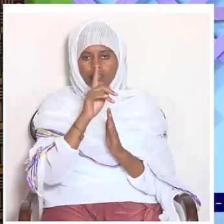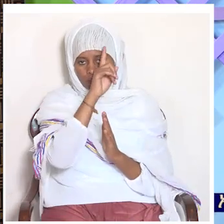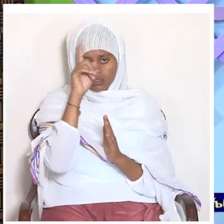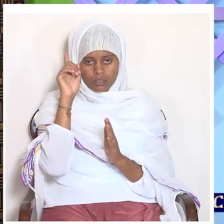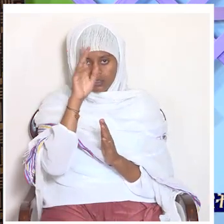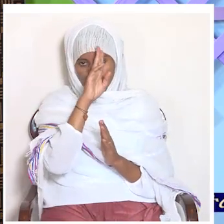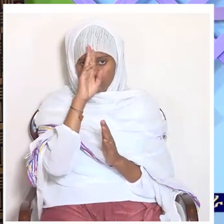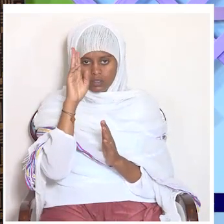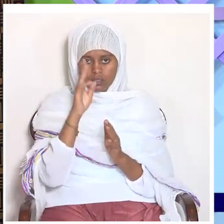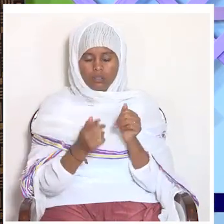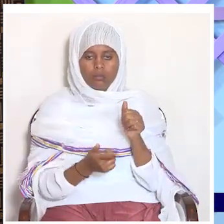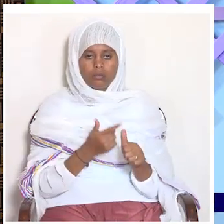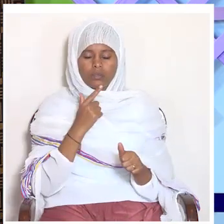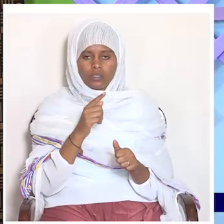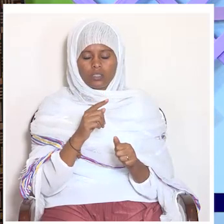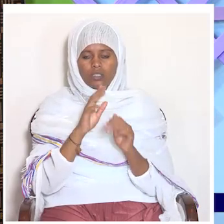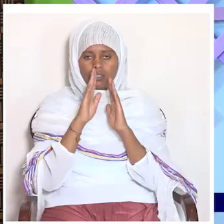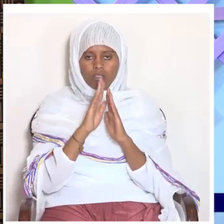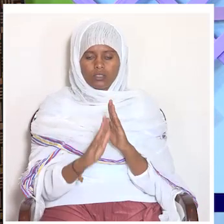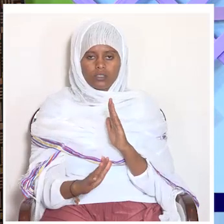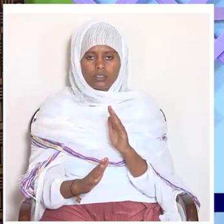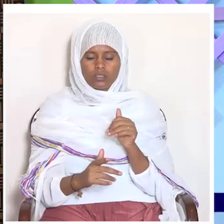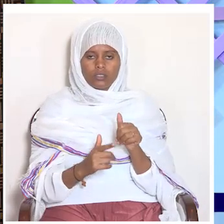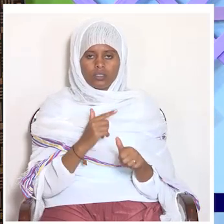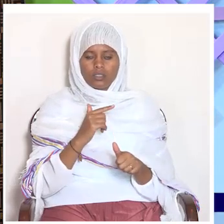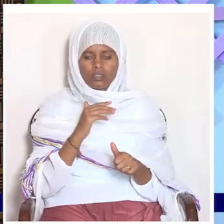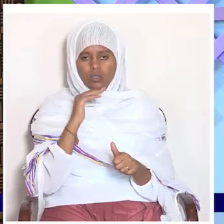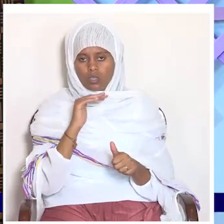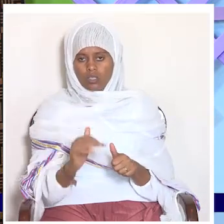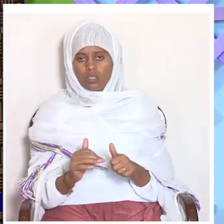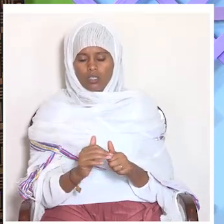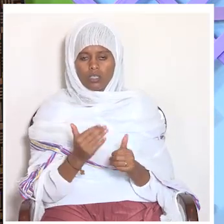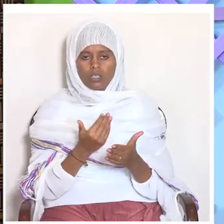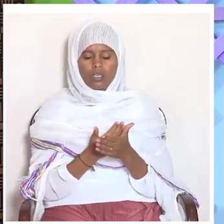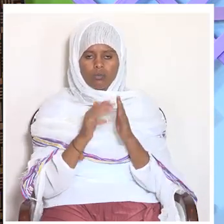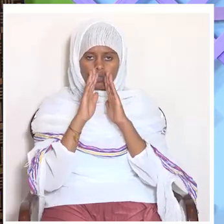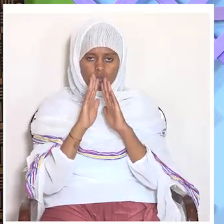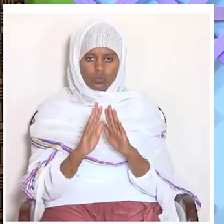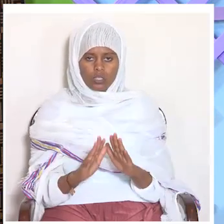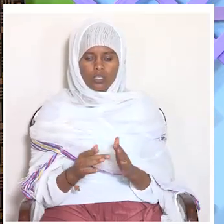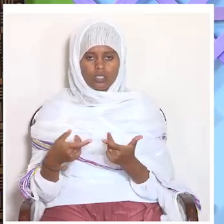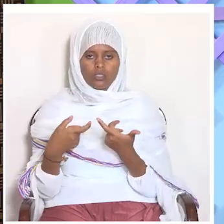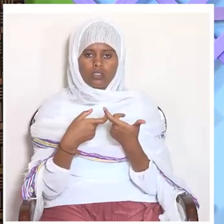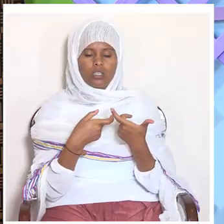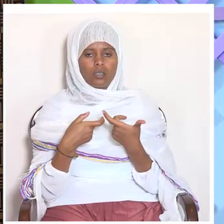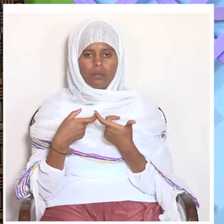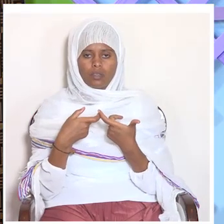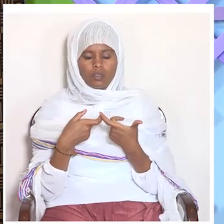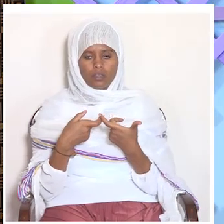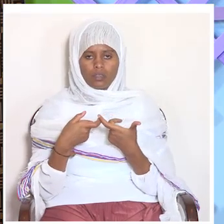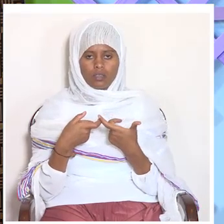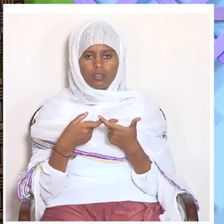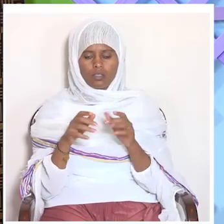ቅድስት ድንግል መሰረት ናይ ቅድስት ድንግል ስርወልደታ ካብ ቅዱሳት